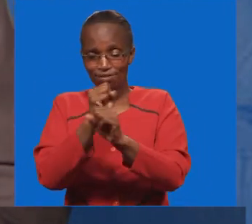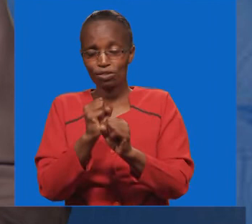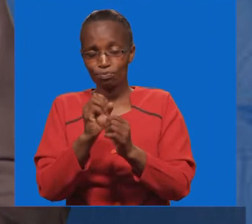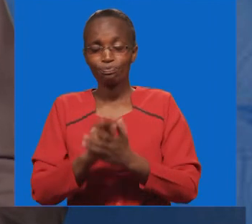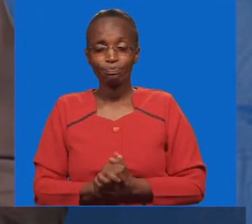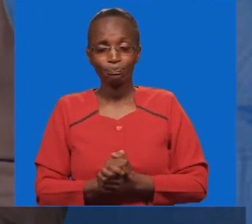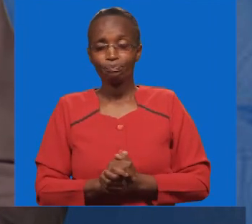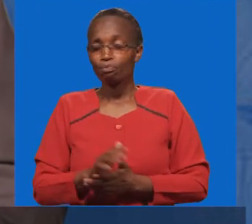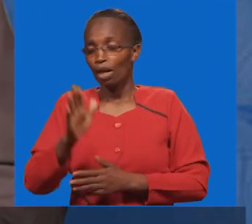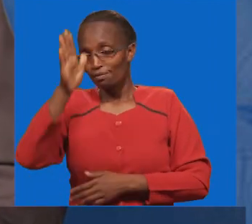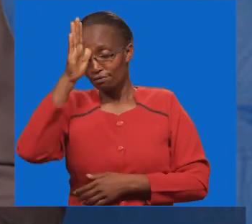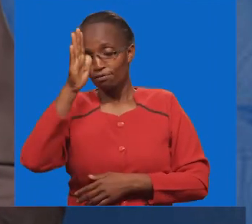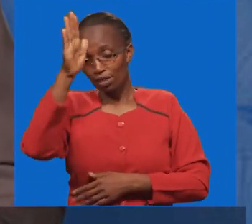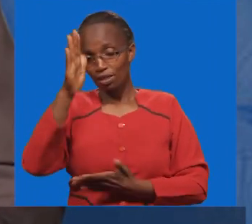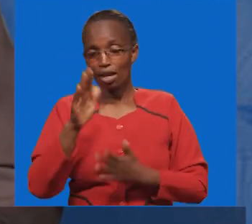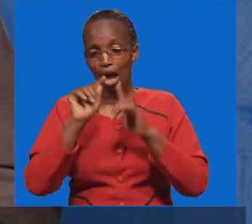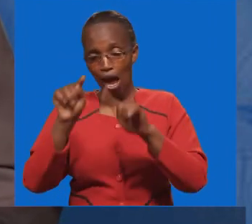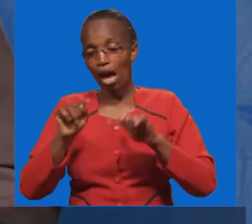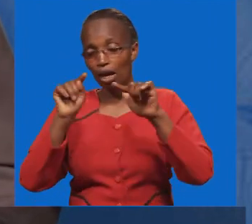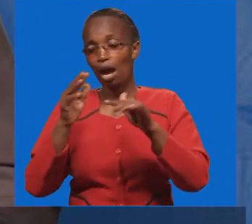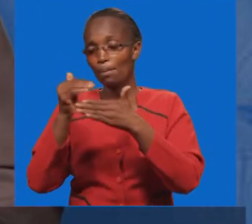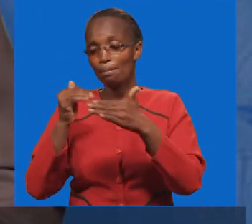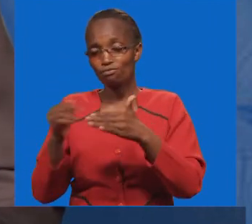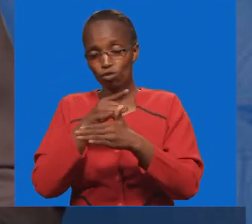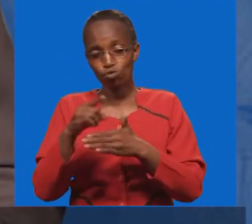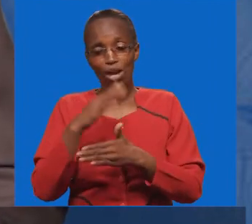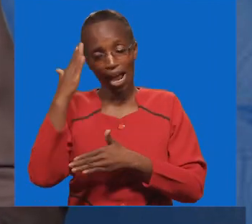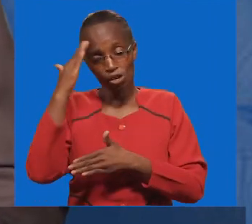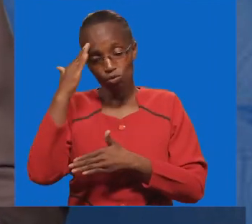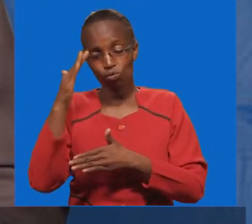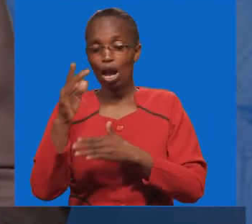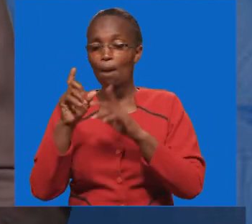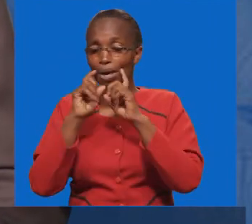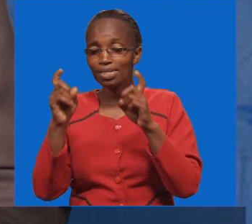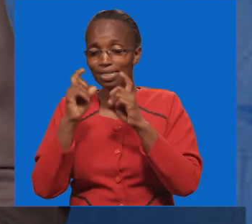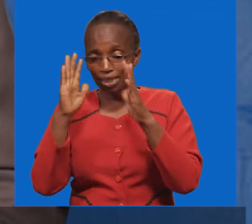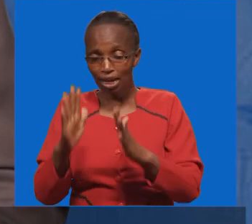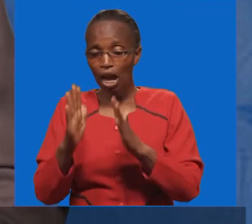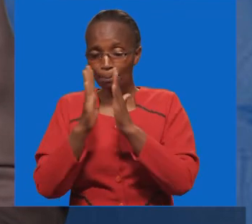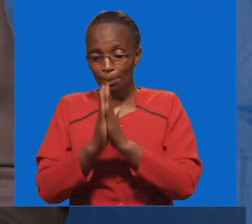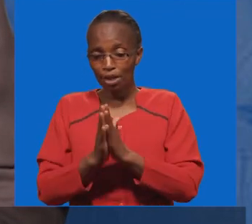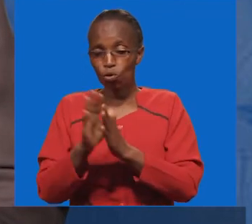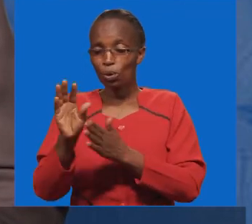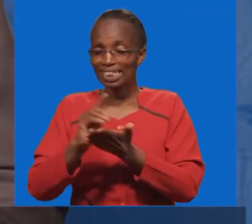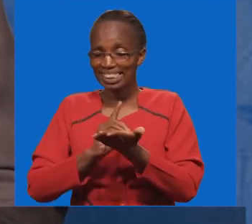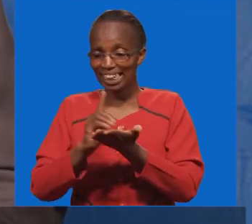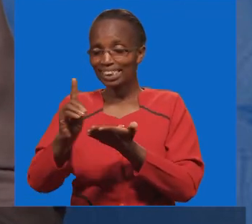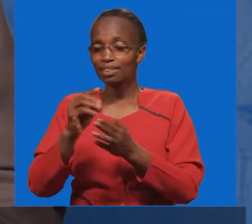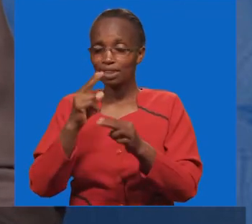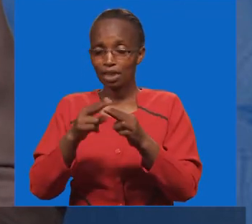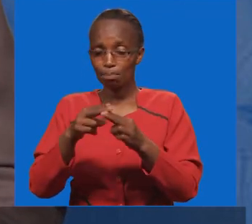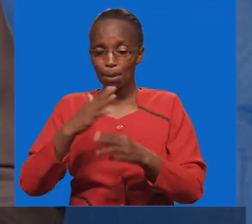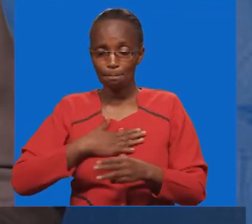na yeye. Naomba ukaombe hili ombi nyuma yangu. Sema, Bwana Yesu, naja mbele zako. Najua mimi ni mwenye